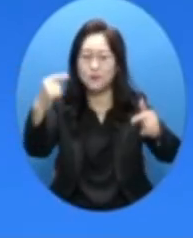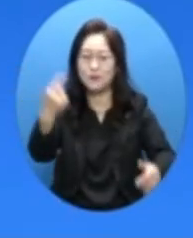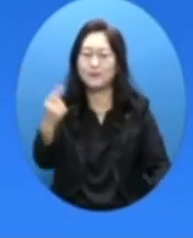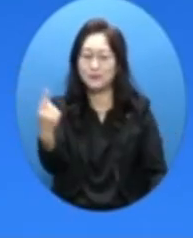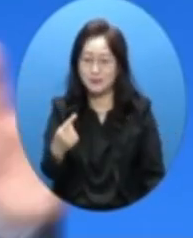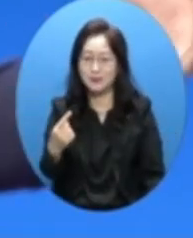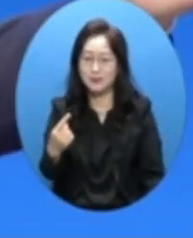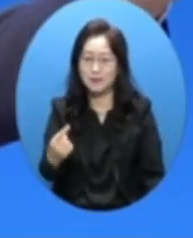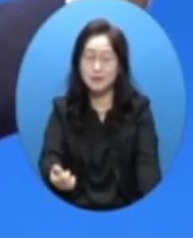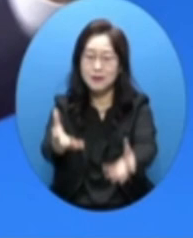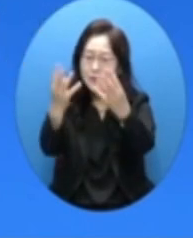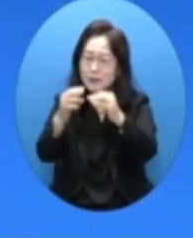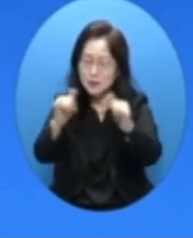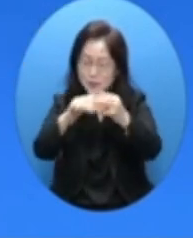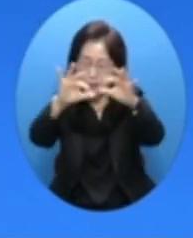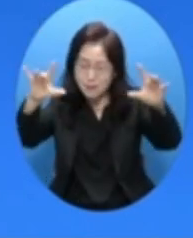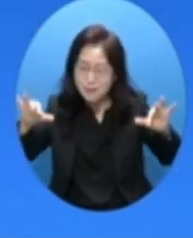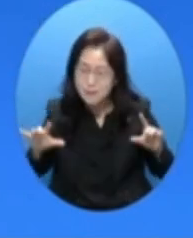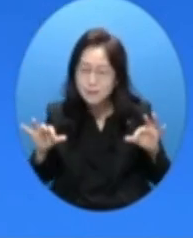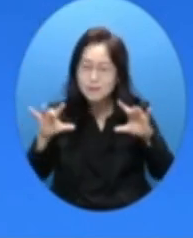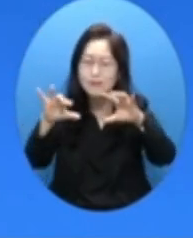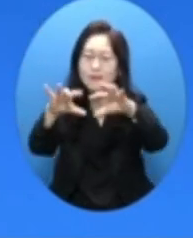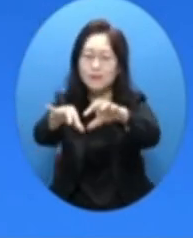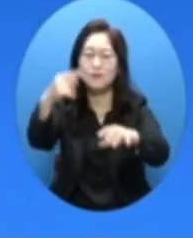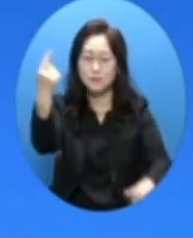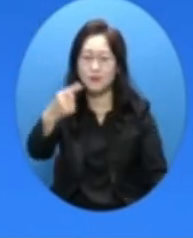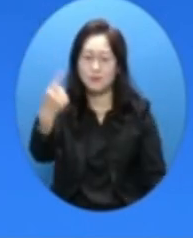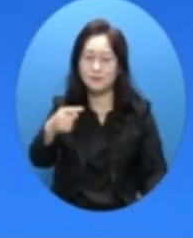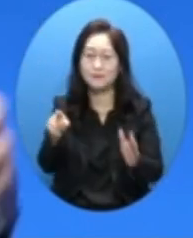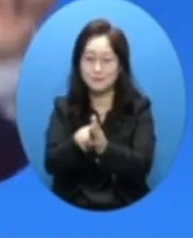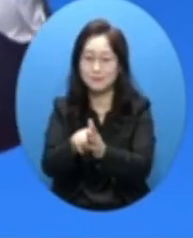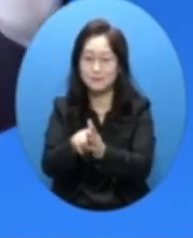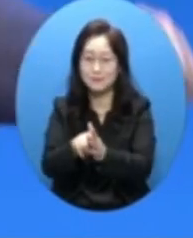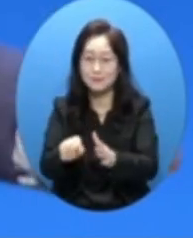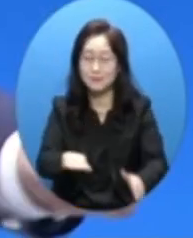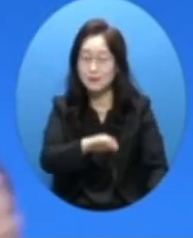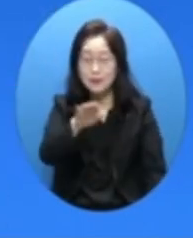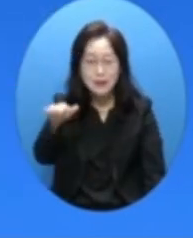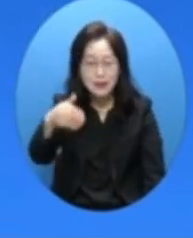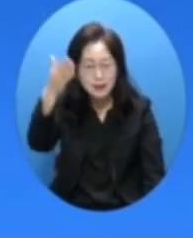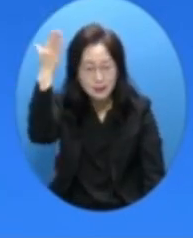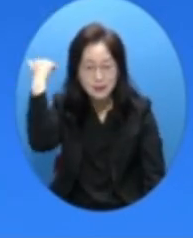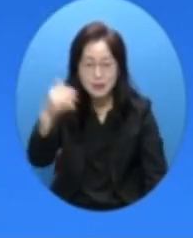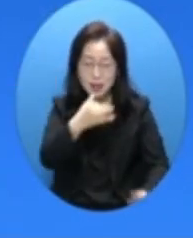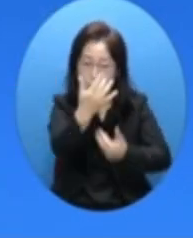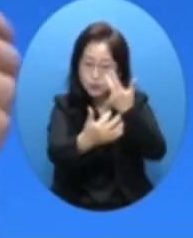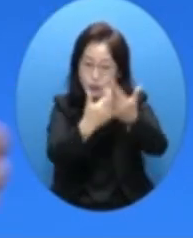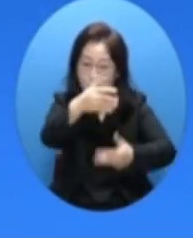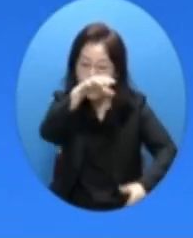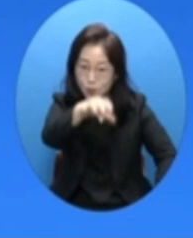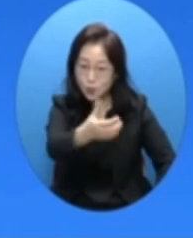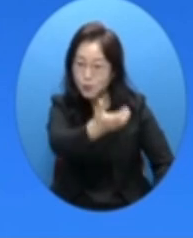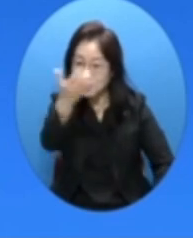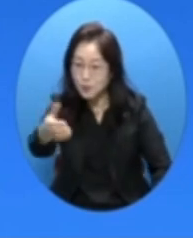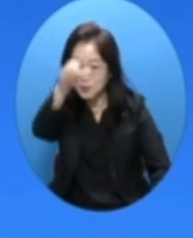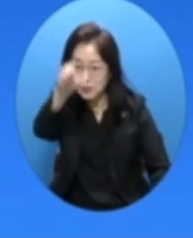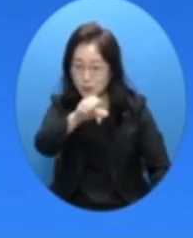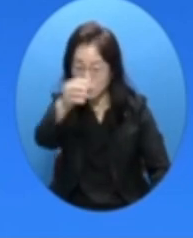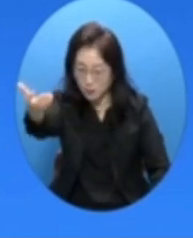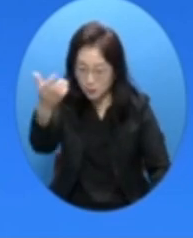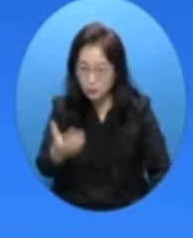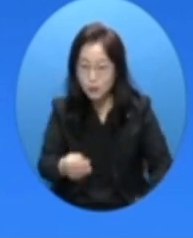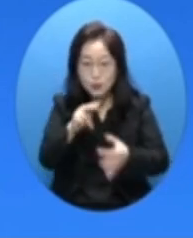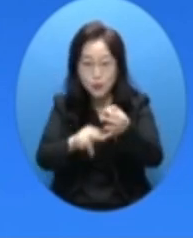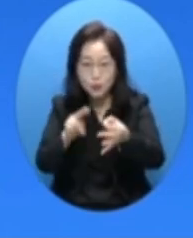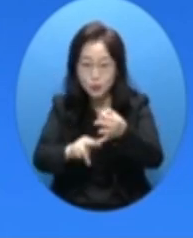많은 사람들이 구름대처럼 괴로 몰려오게 될 것입니다 우리가 불광동 시절에 서대문 시절에 여의도 초기에 봤던 그 놀라운